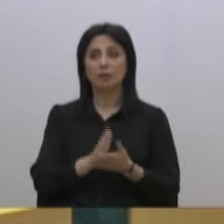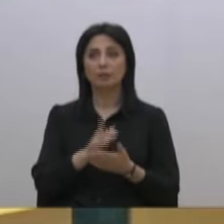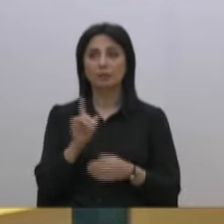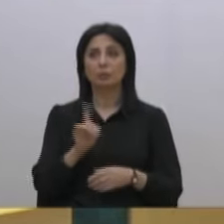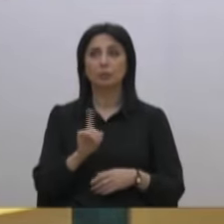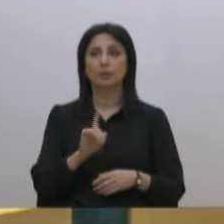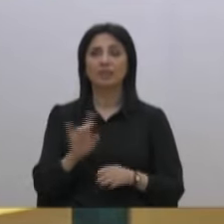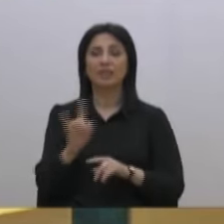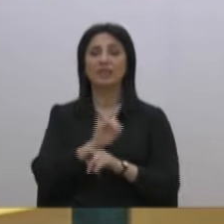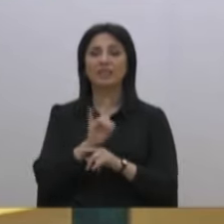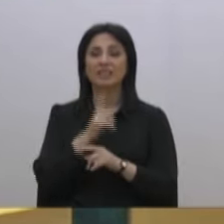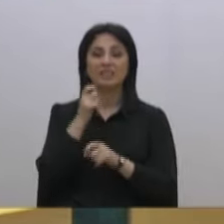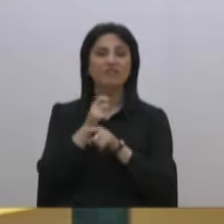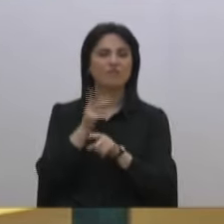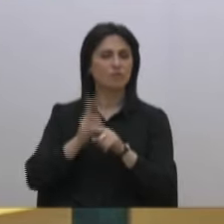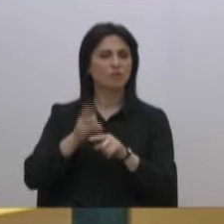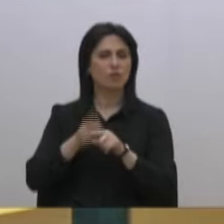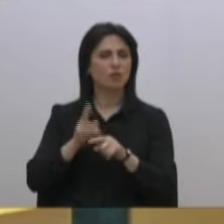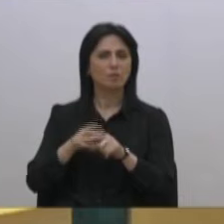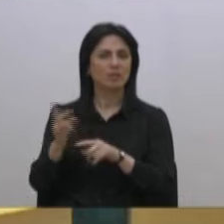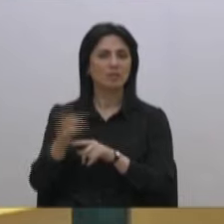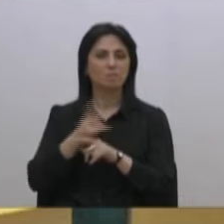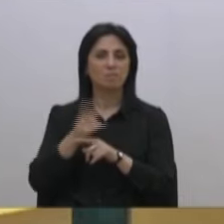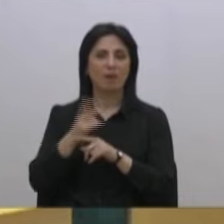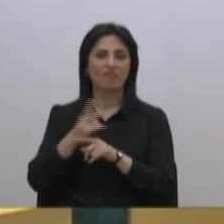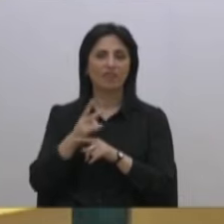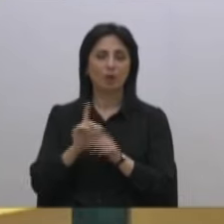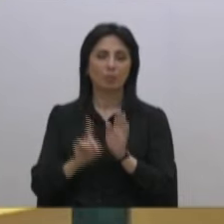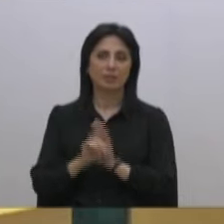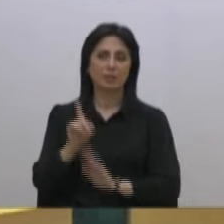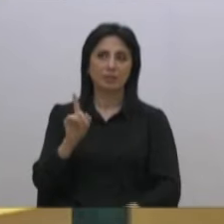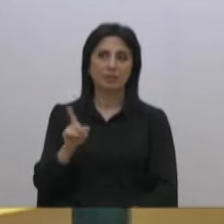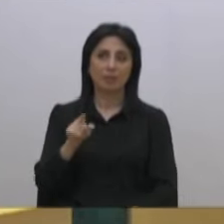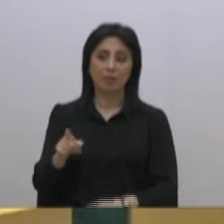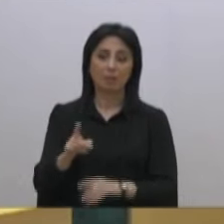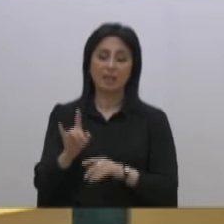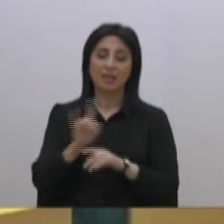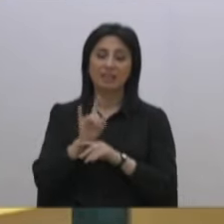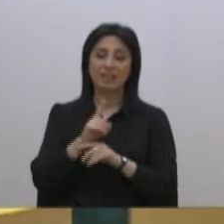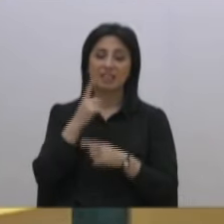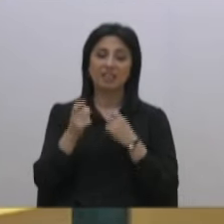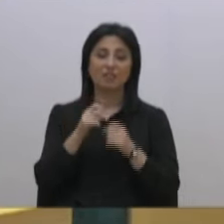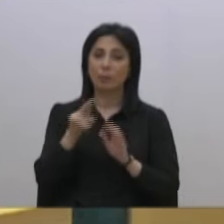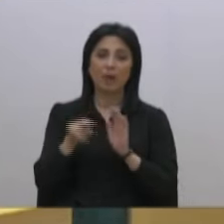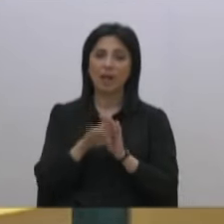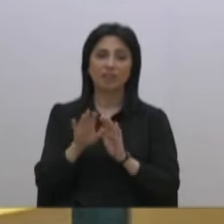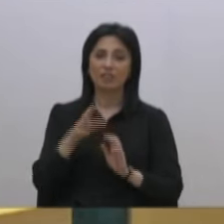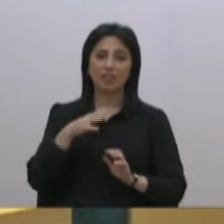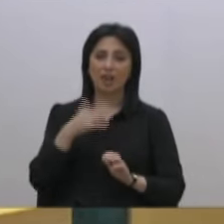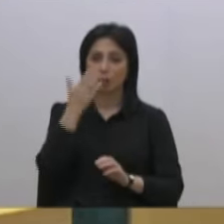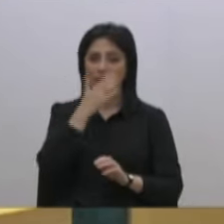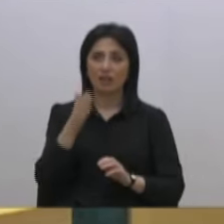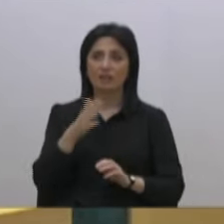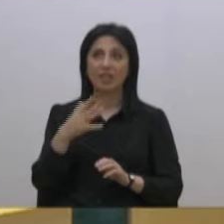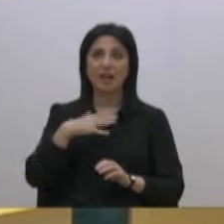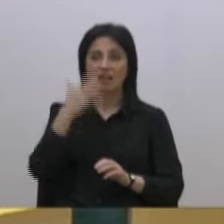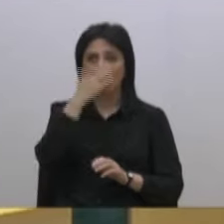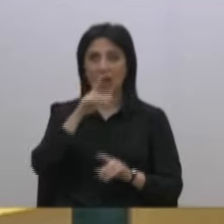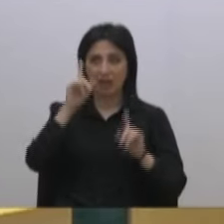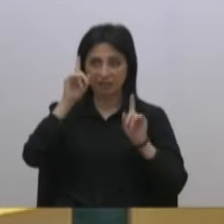რომ დეზინფორმაცია არის ყველა მავნებლობის საწყისი. და ამ დეზინფორმაციას არ ექონდებარება